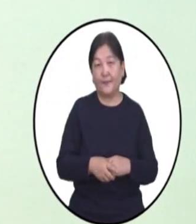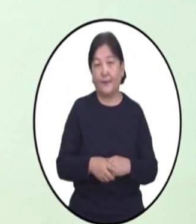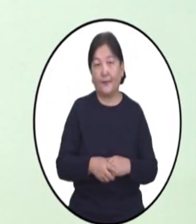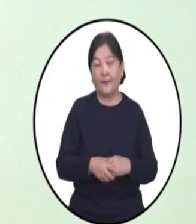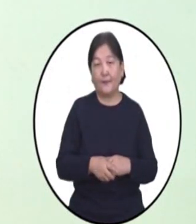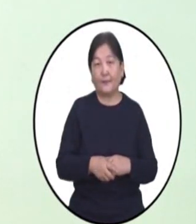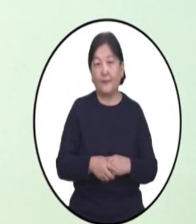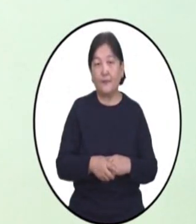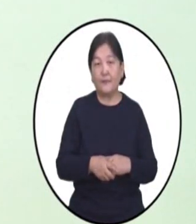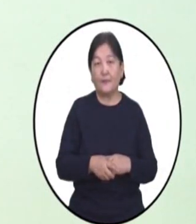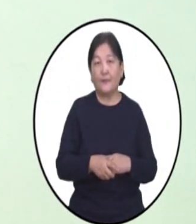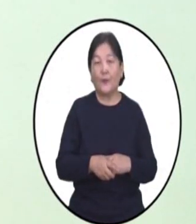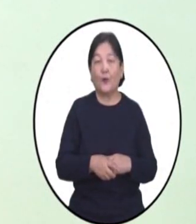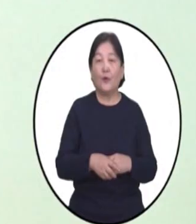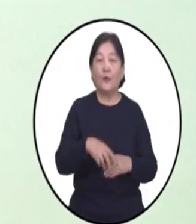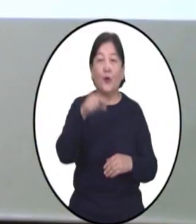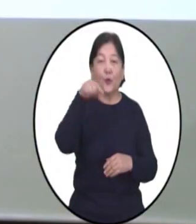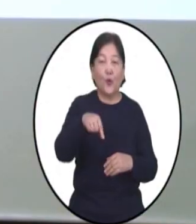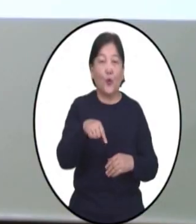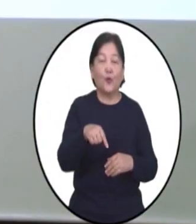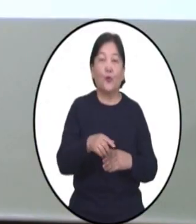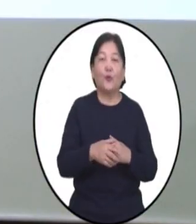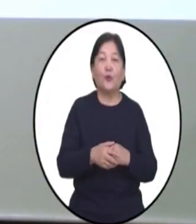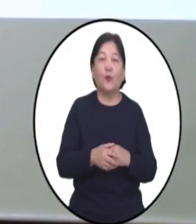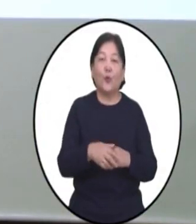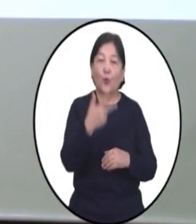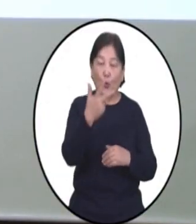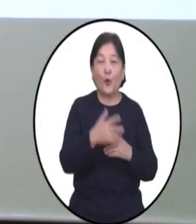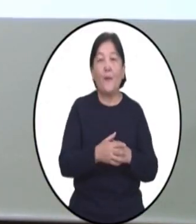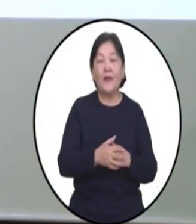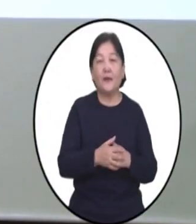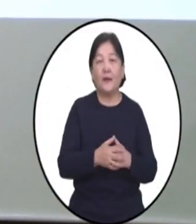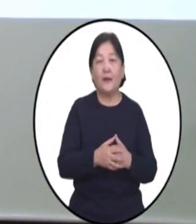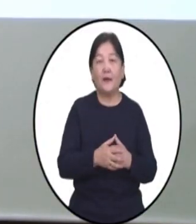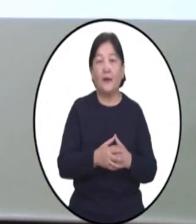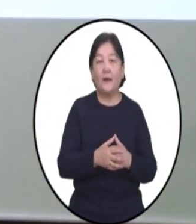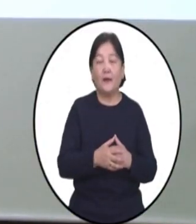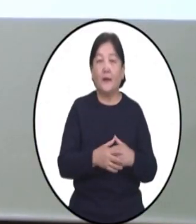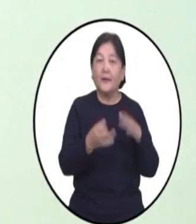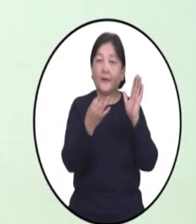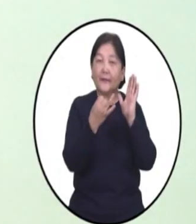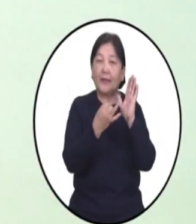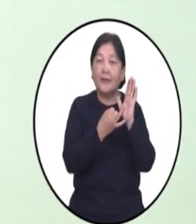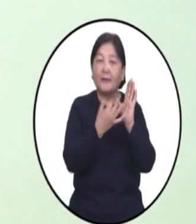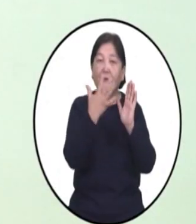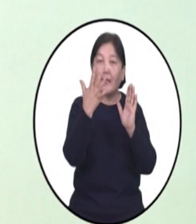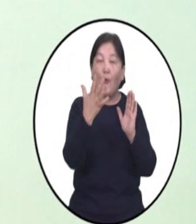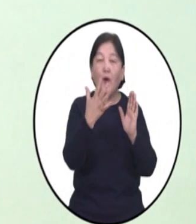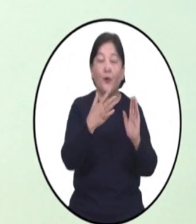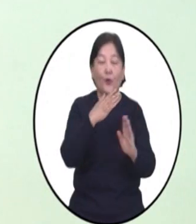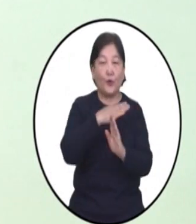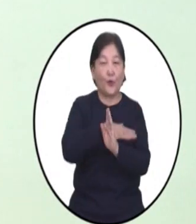өөрөөр хэлэх юм бол Q дээд кавертел Q3 бол яг үхэхэр 75% буюу өөрөөр хэлэх